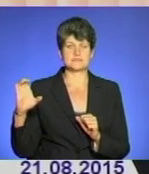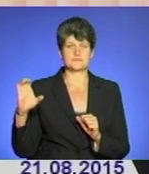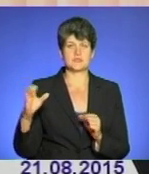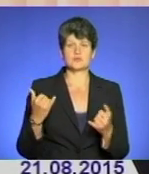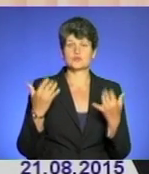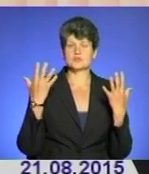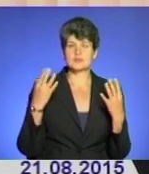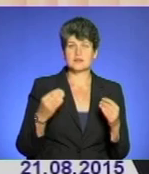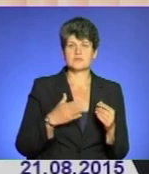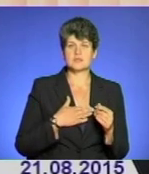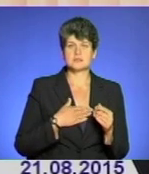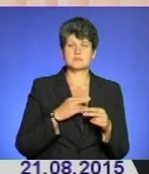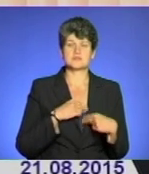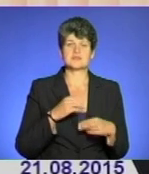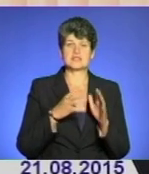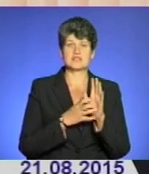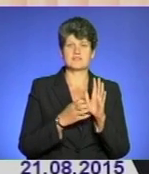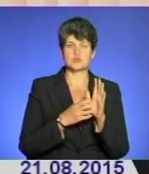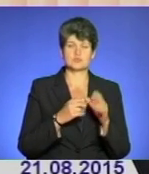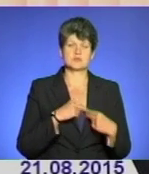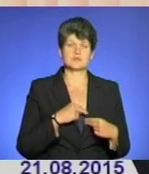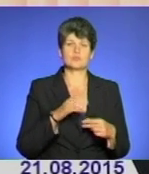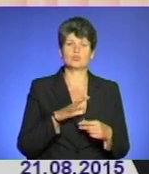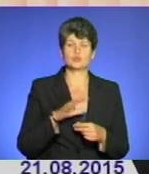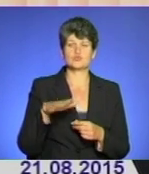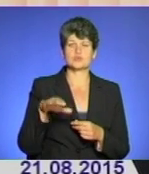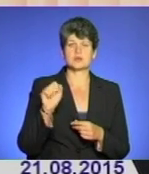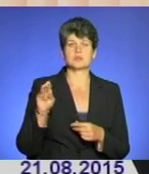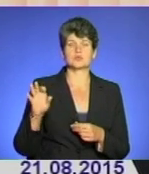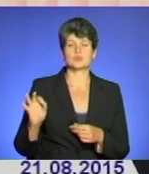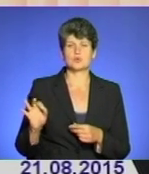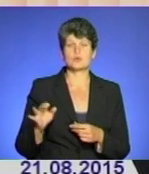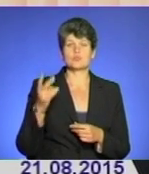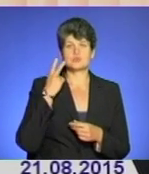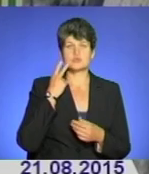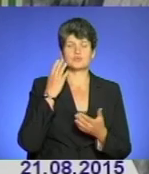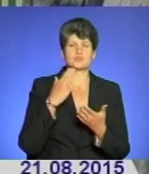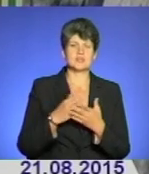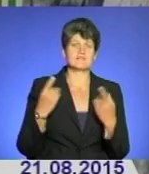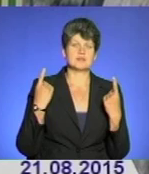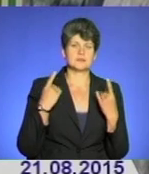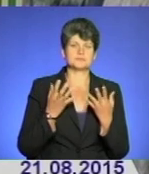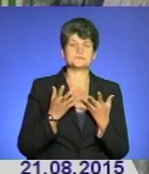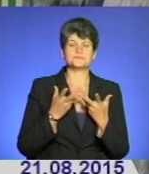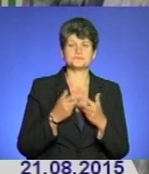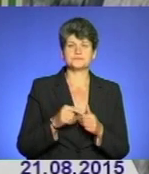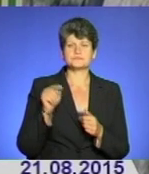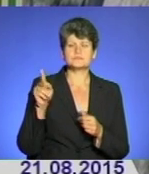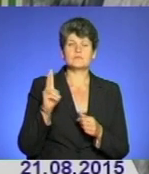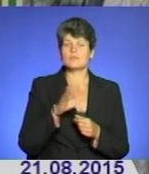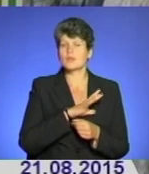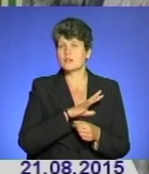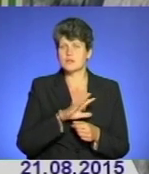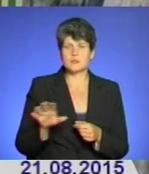наших працівників вже 900 чоловік було в зоні антитерористичної операції. Постійно перебуває значна кількість тих, хто не був